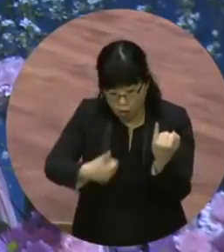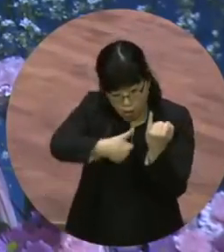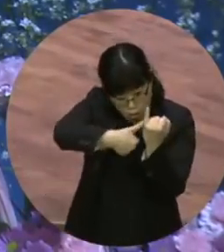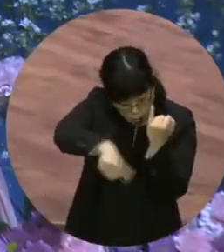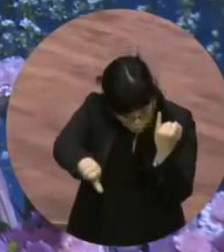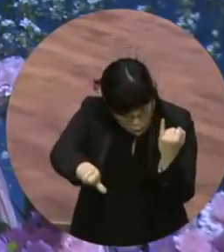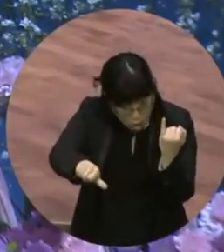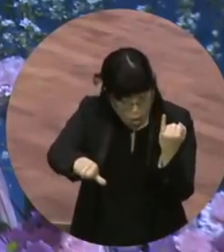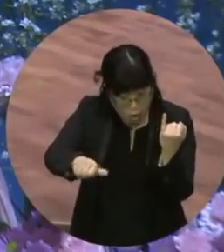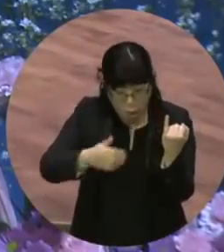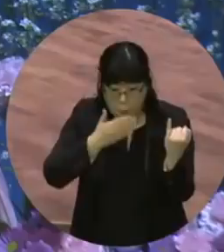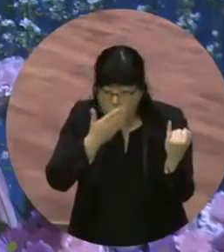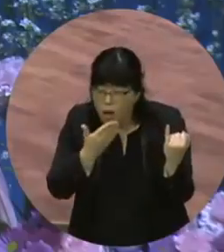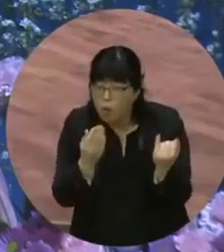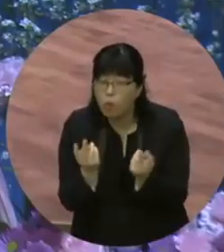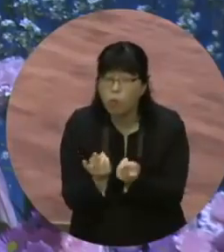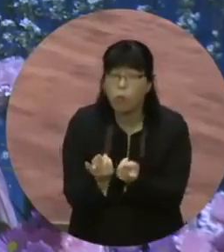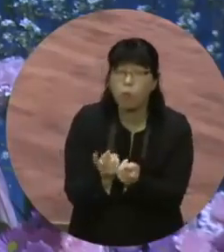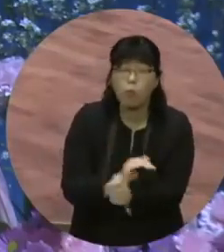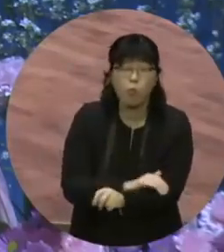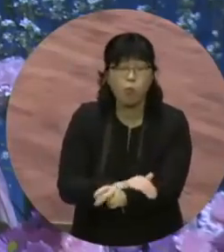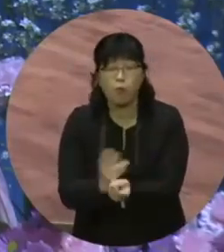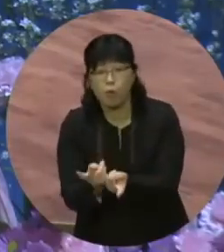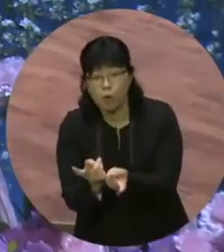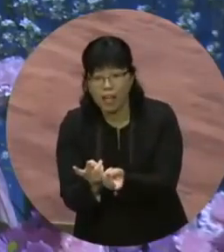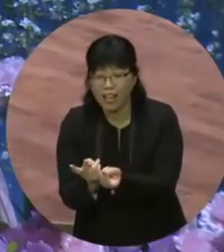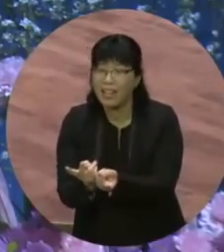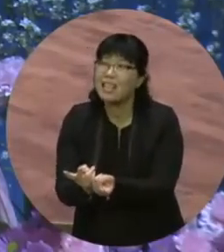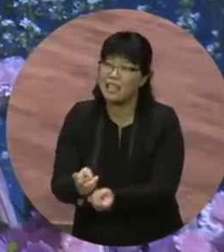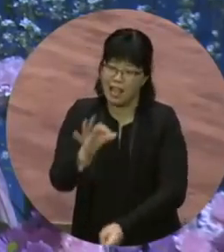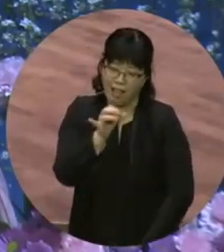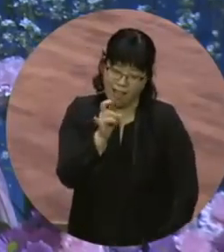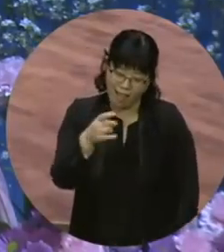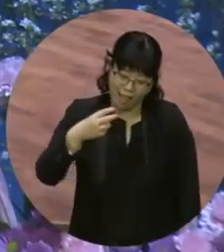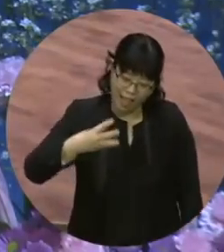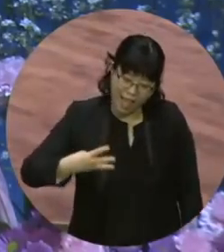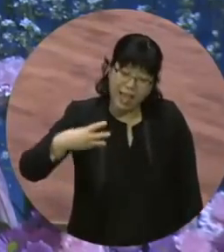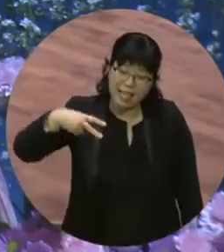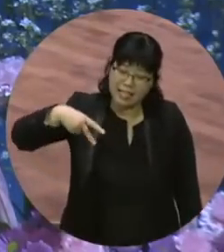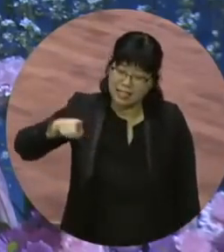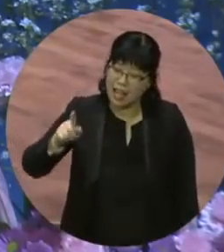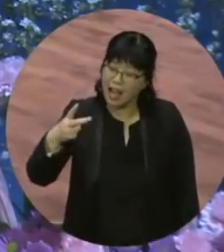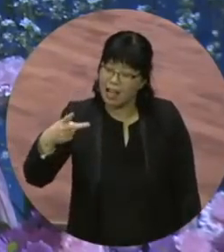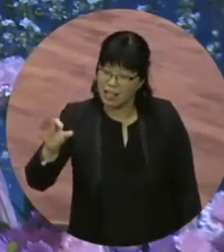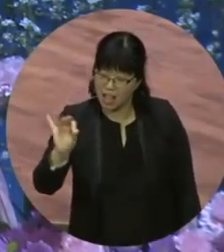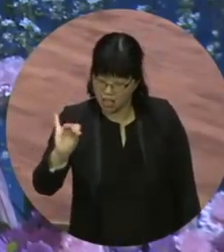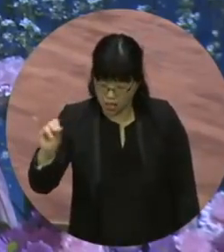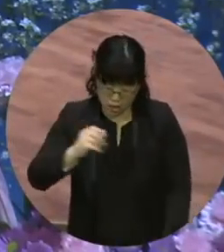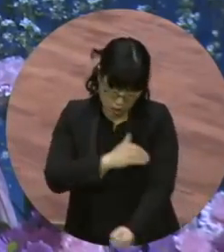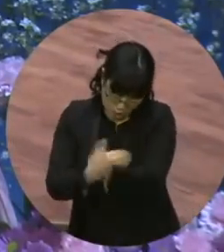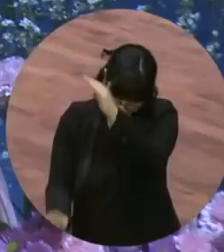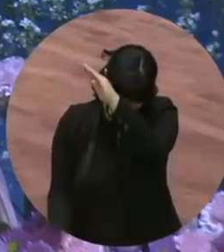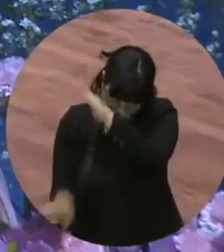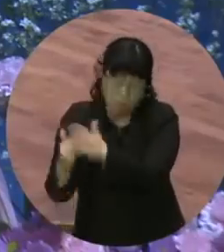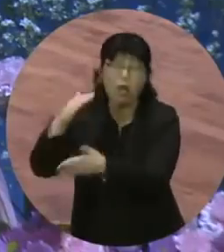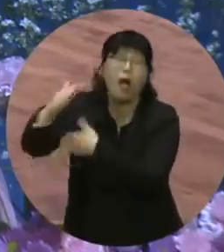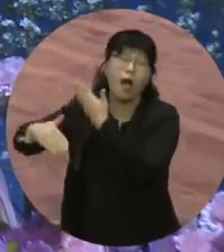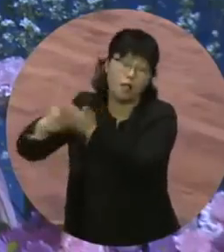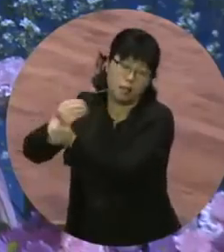바로 엘사다이, 전능한 하나님이기 때문에 가능해요.